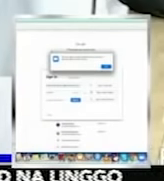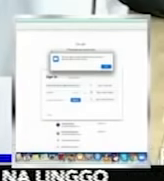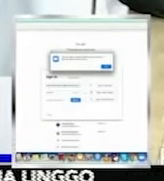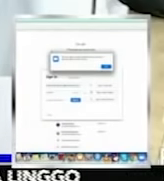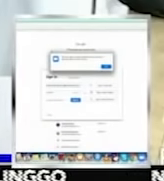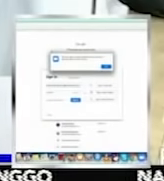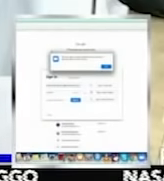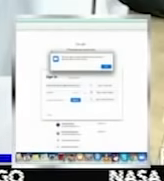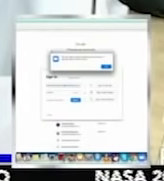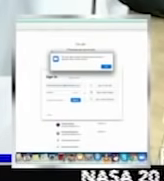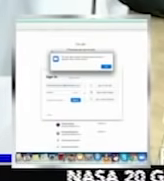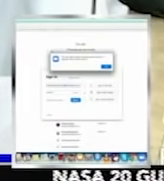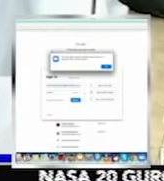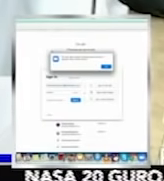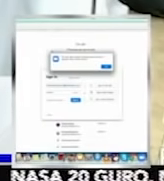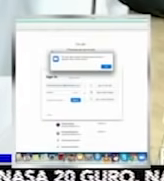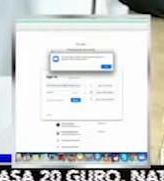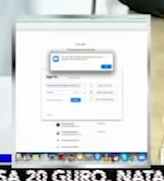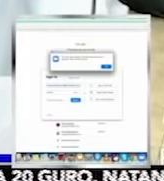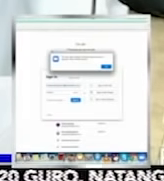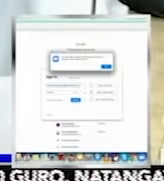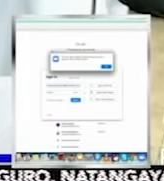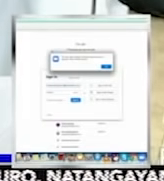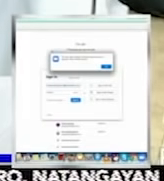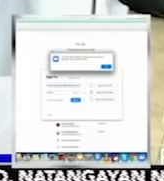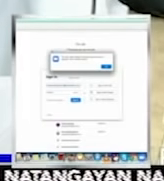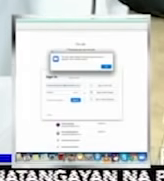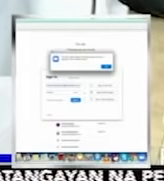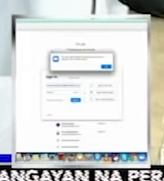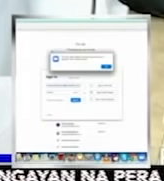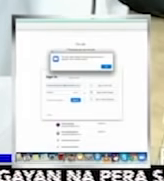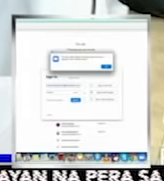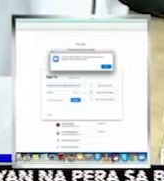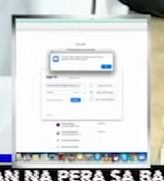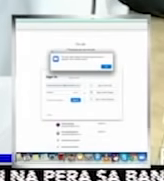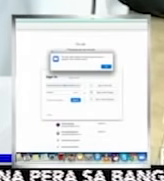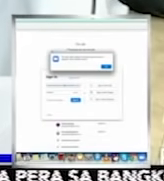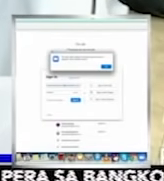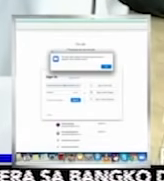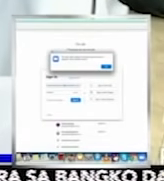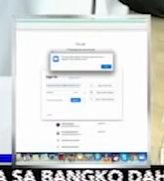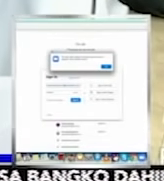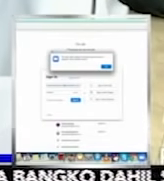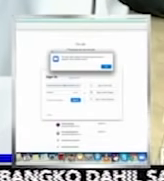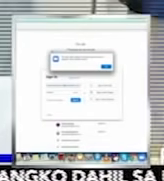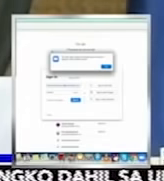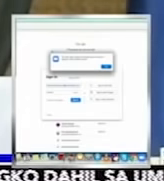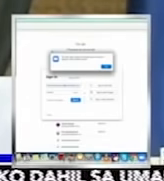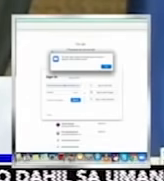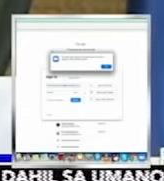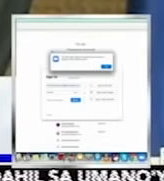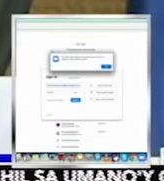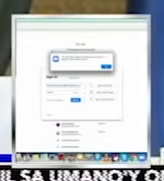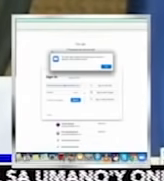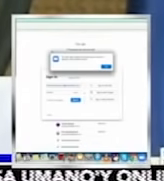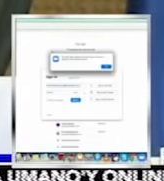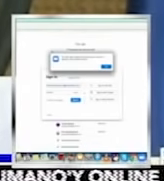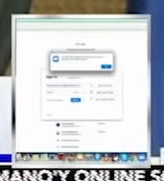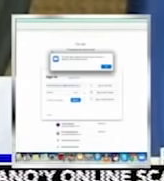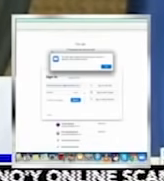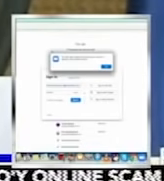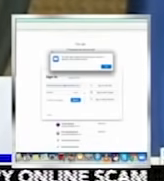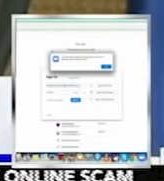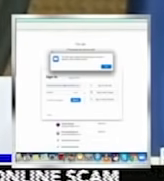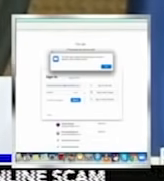kanya. Wala raw personalan ang gagawing pagsisiwalat ng Pangulo. Obligasyon daw niya ito bilang nakaupong Pangulo. Hindi ako na mamulitika.